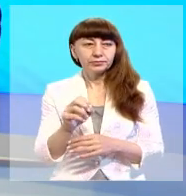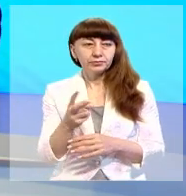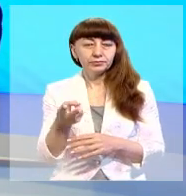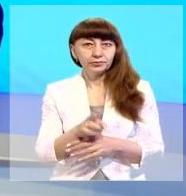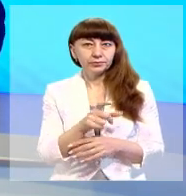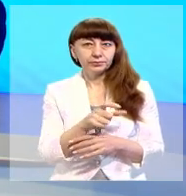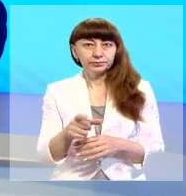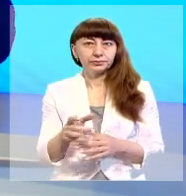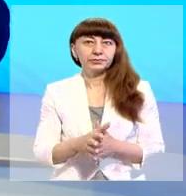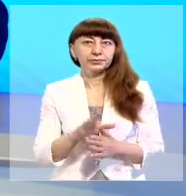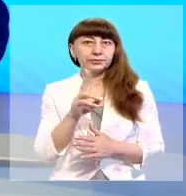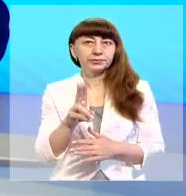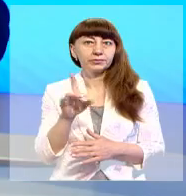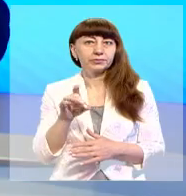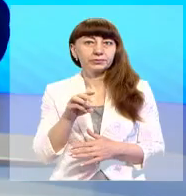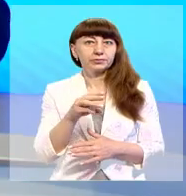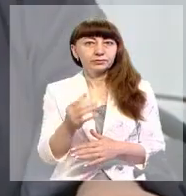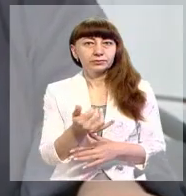қатысты сауалдарына жауап алды.